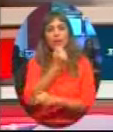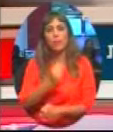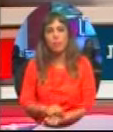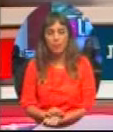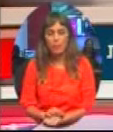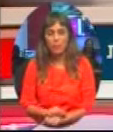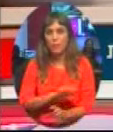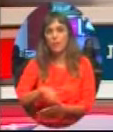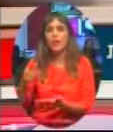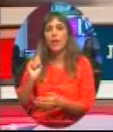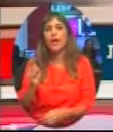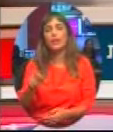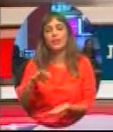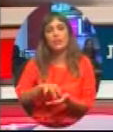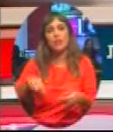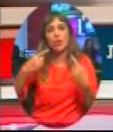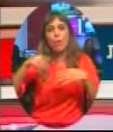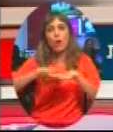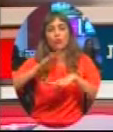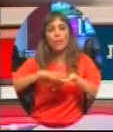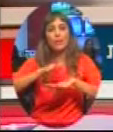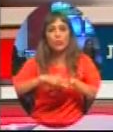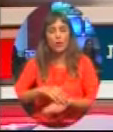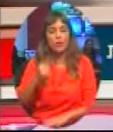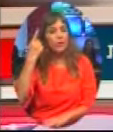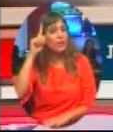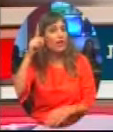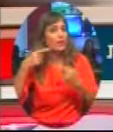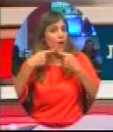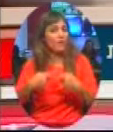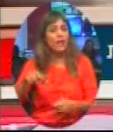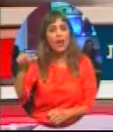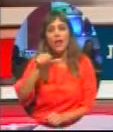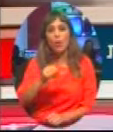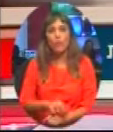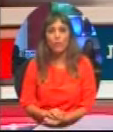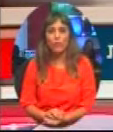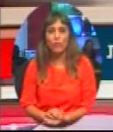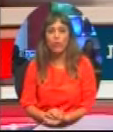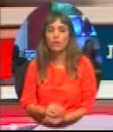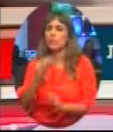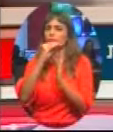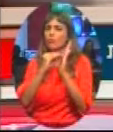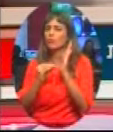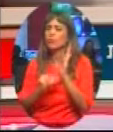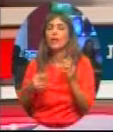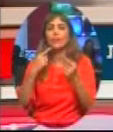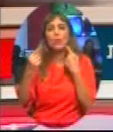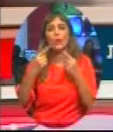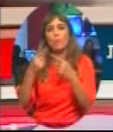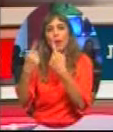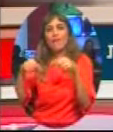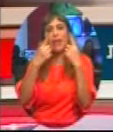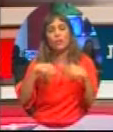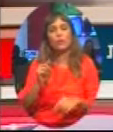הכנסת ציינה היום את יום ההכשרה המקצועית שיזם חבר הכנסת אלי אלאלוף בשורה של דיונים בוועדות ובמליאה. ועדת הכלכלה